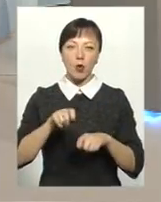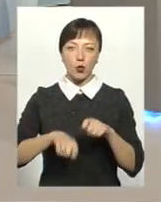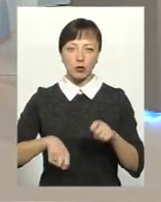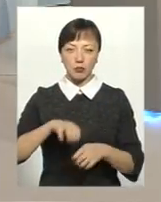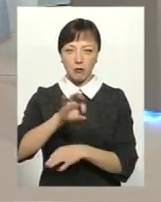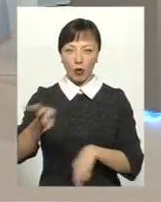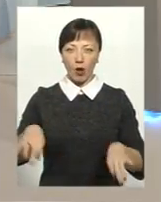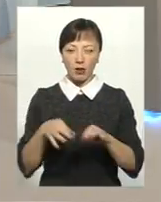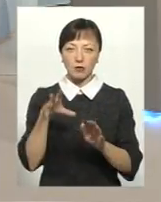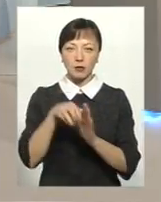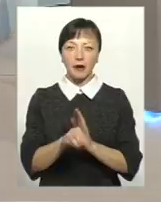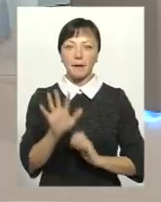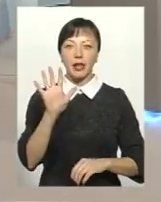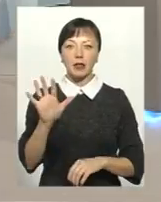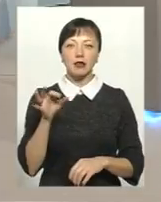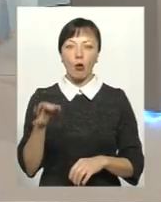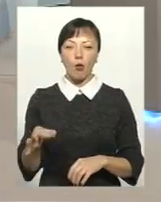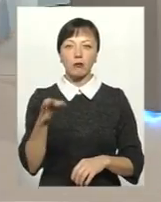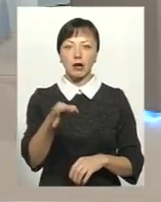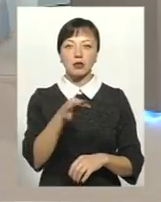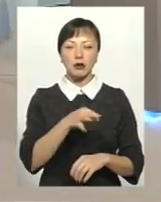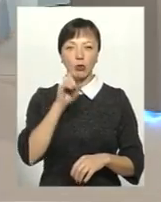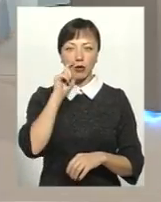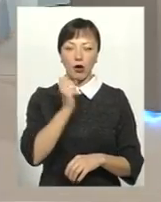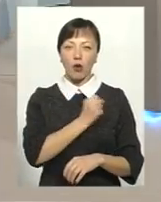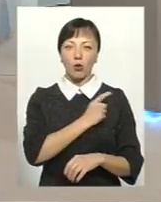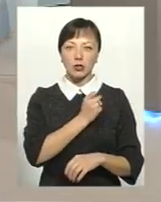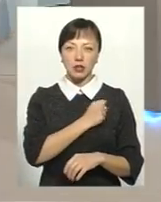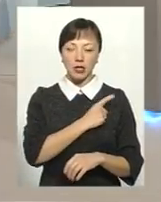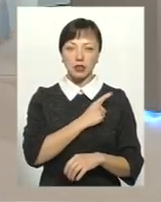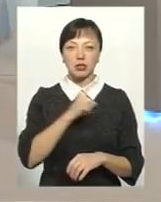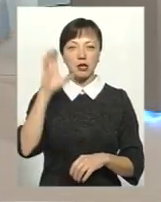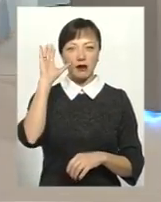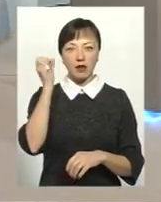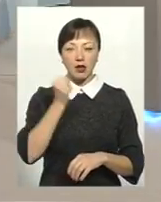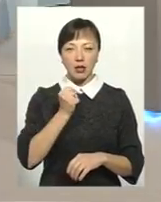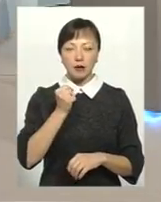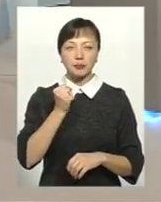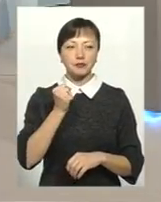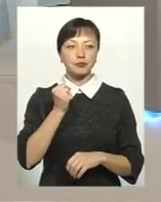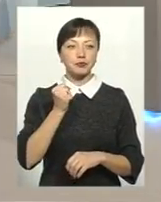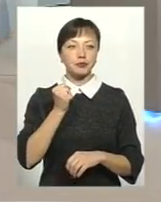проєкт втілюється в 5 областях України. Це Одеса, Кривий Ріг,